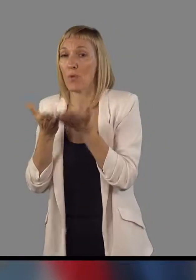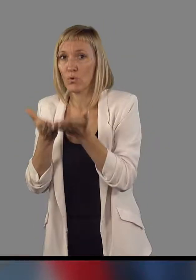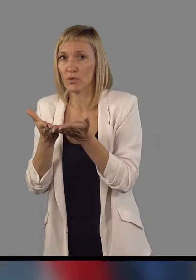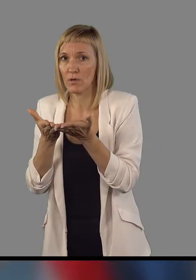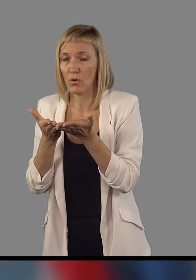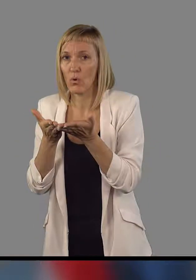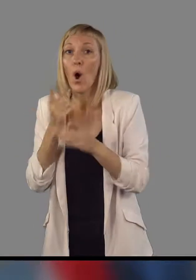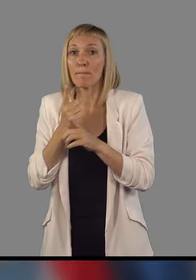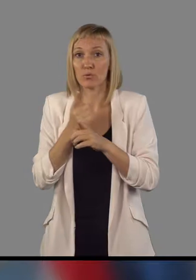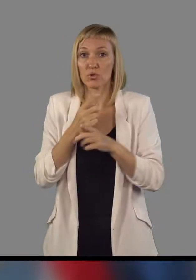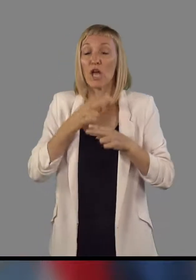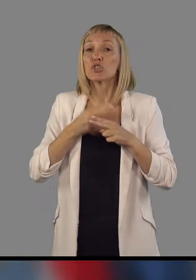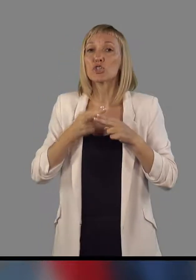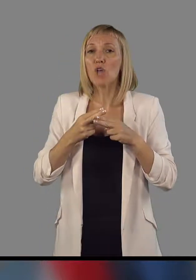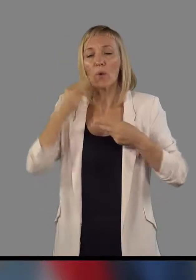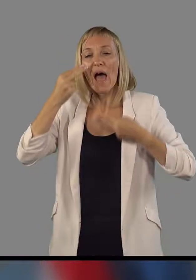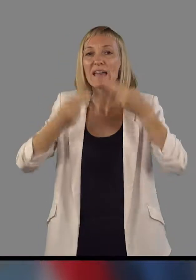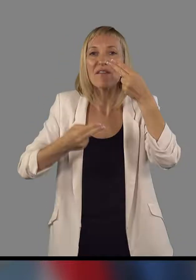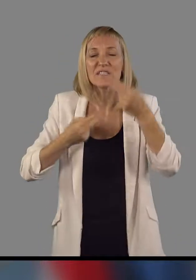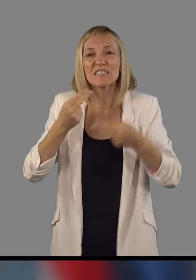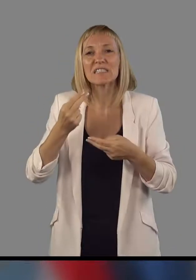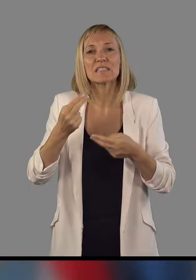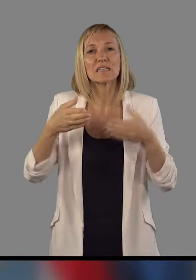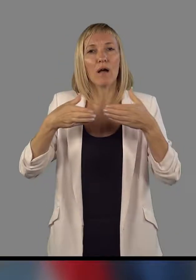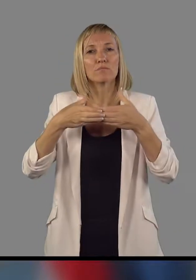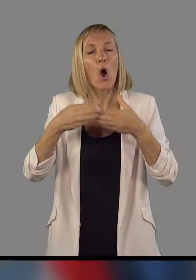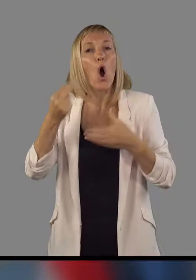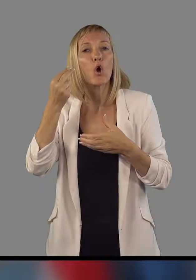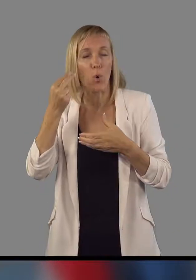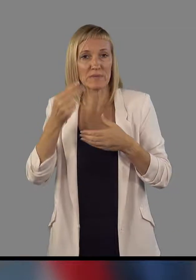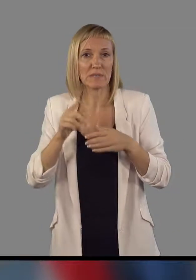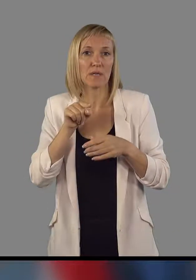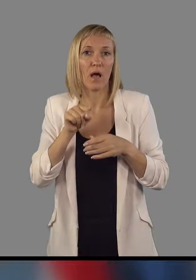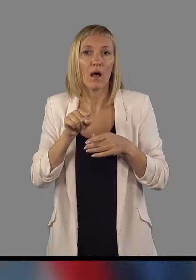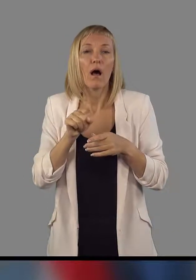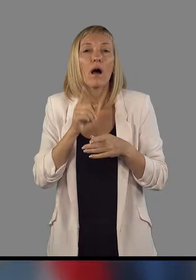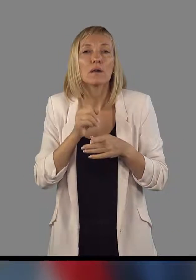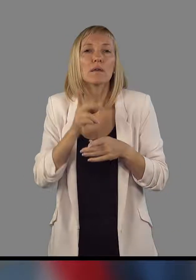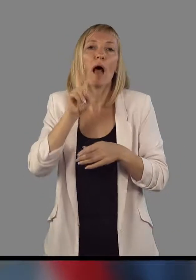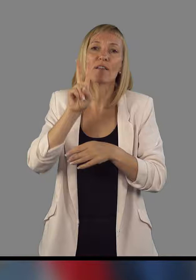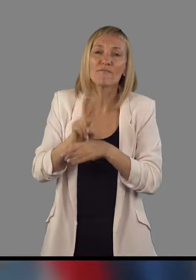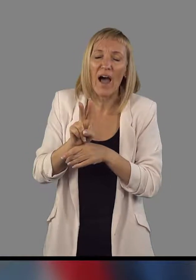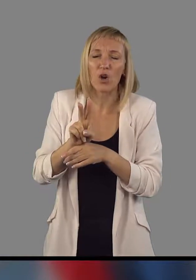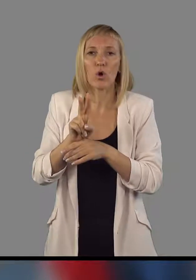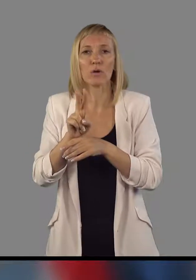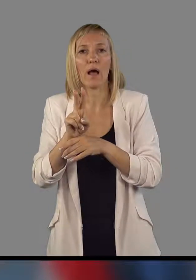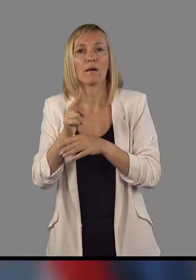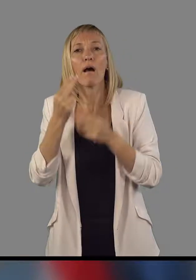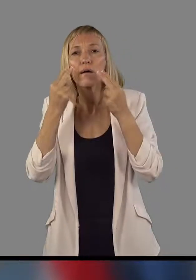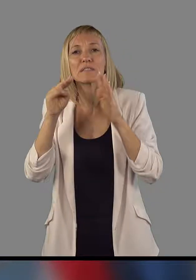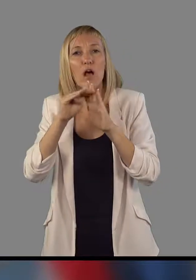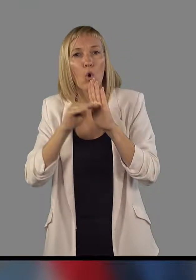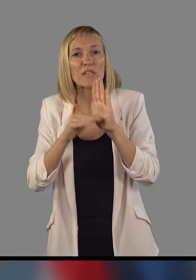kot tudi Državne revizijske komisije, ki je nekakšen varuh zakonitosti na tem